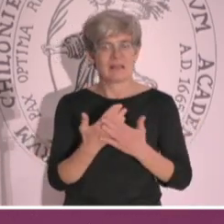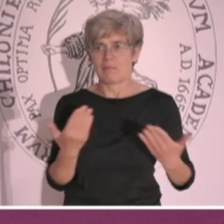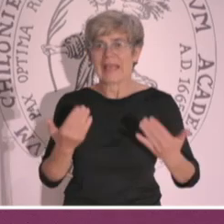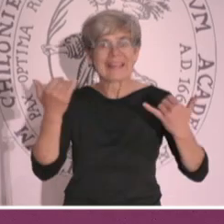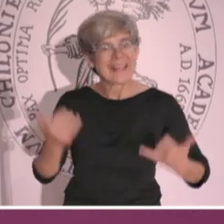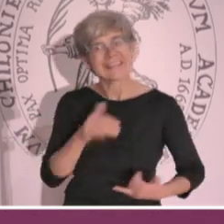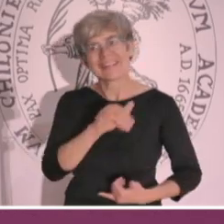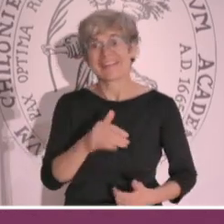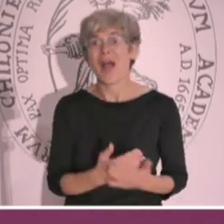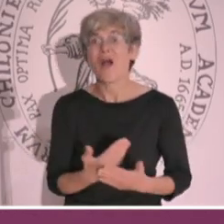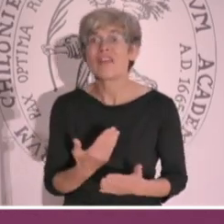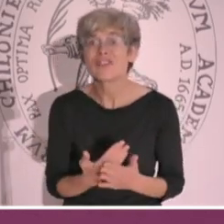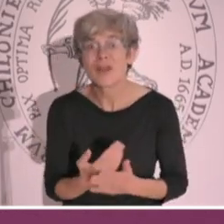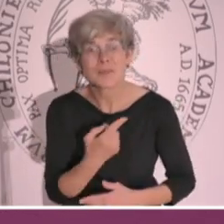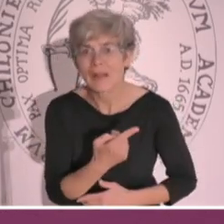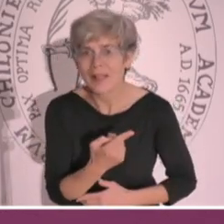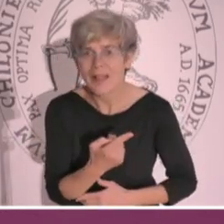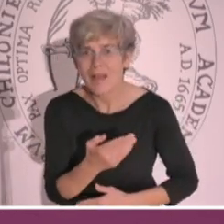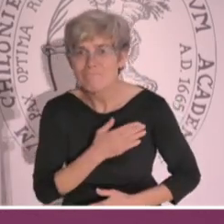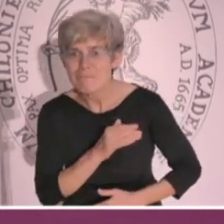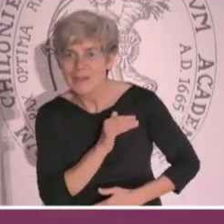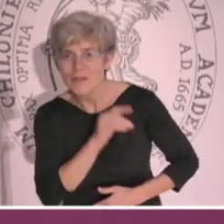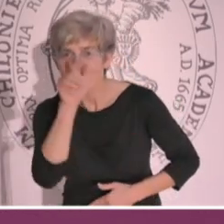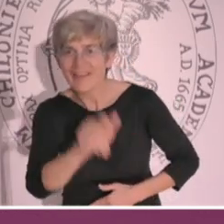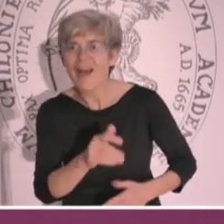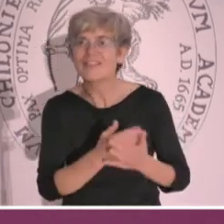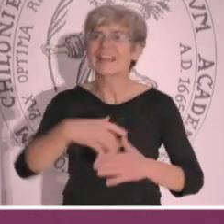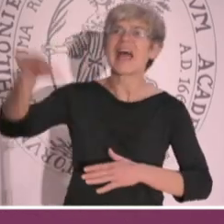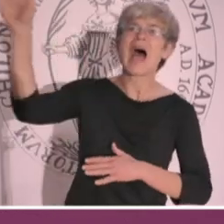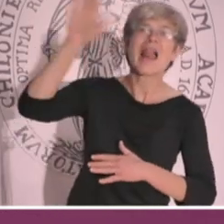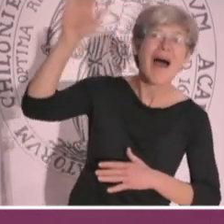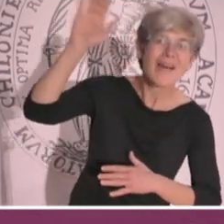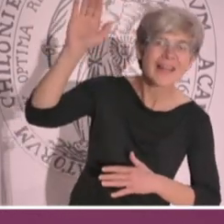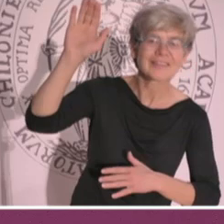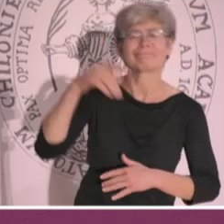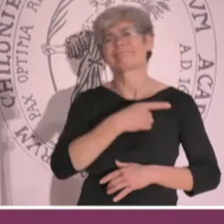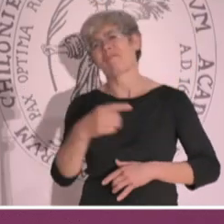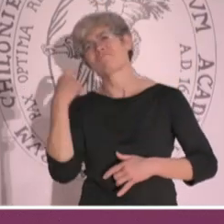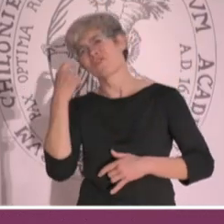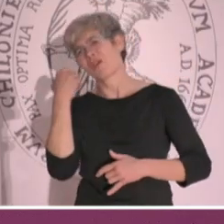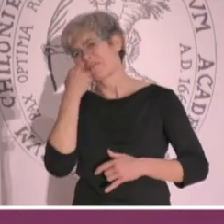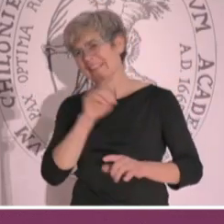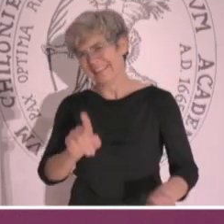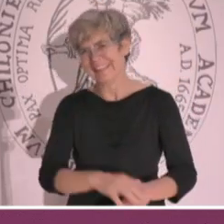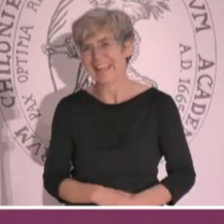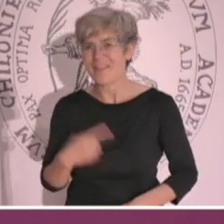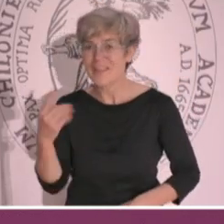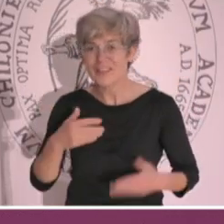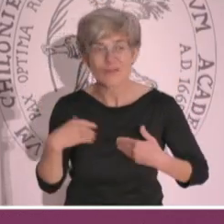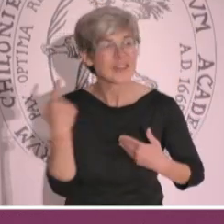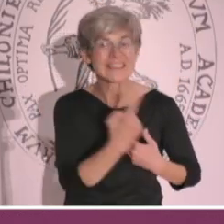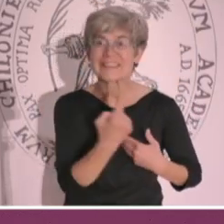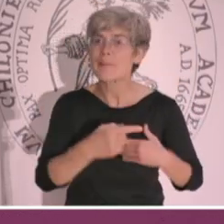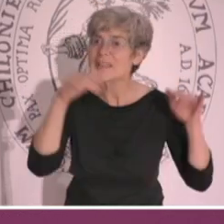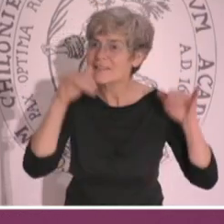ja, meine Kolleginnen hier oder auch ich mal ganz freudig jemand winkt oder auch ein Hallo ruft. Genau,